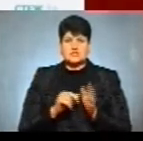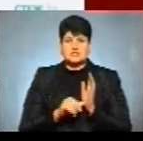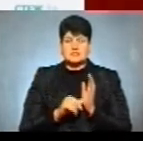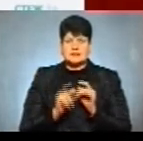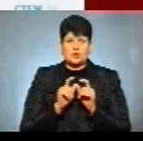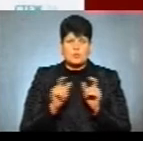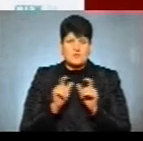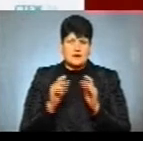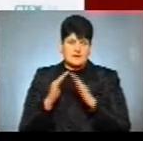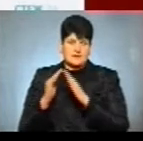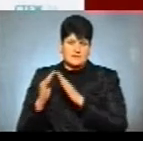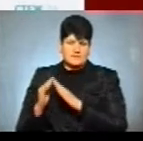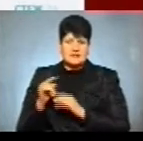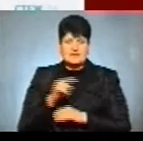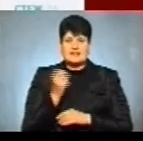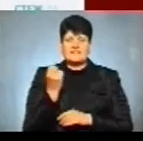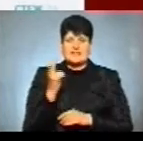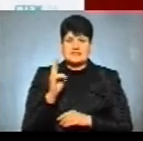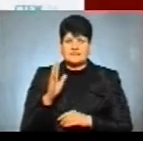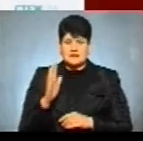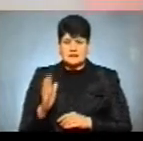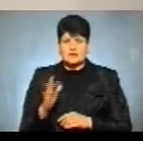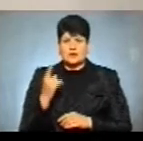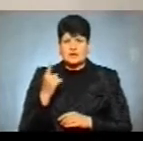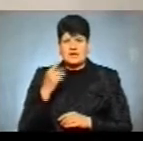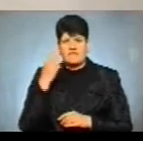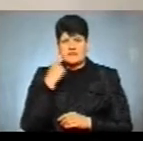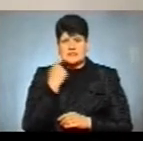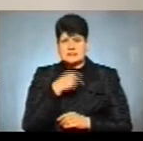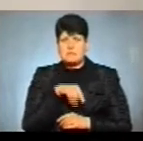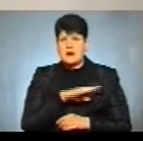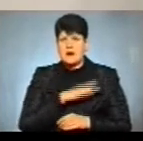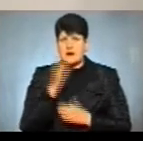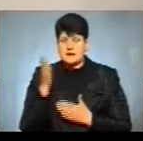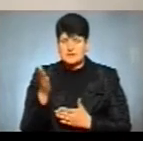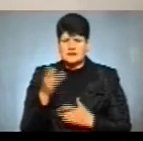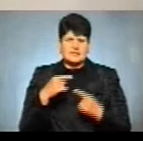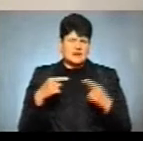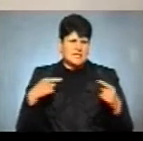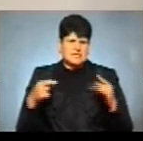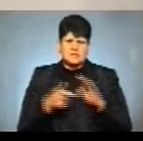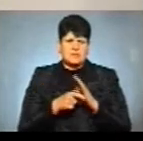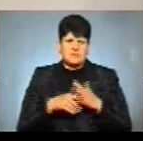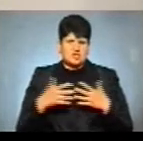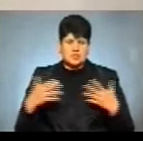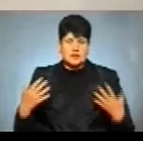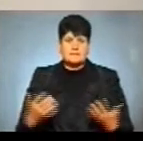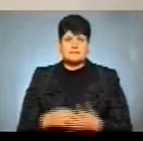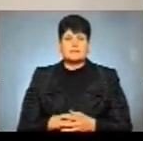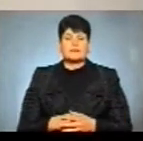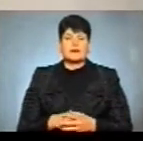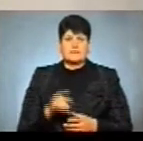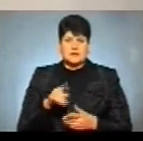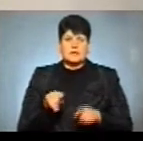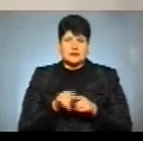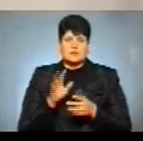об'єктів нерухомості, з них 12 квартир, одна з яких в Іспанії, і також нежитлові різні приміщення. Тобто він